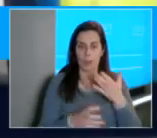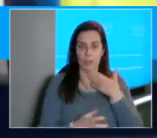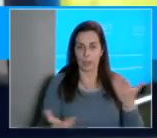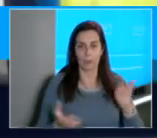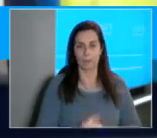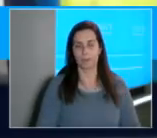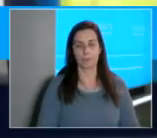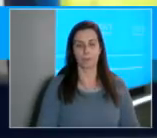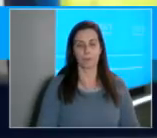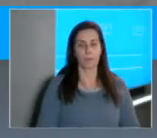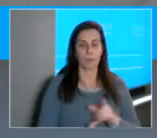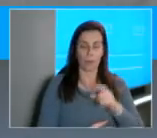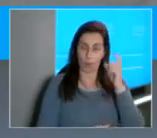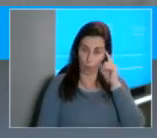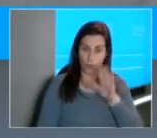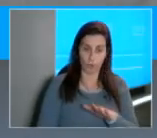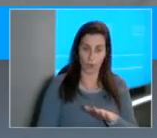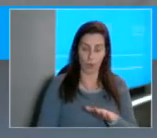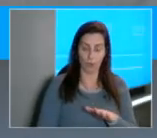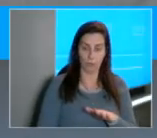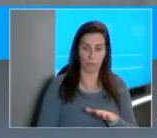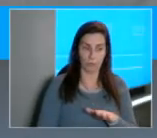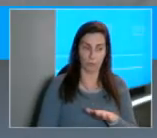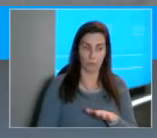הישראלית. ואתה חושב